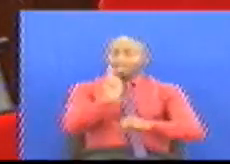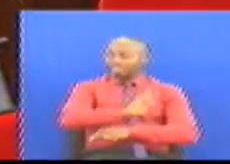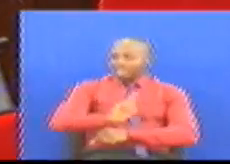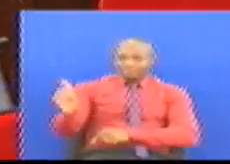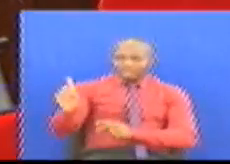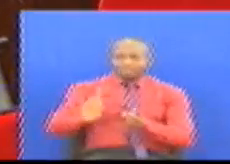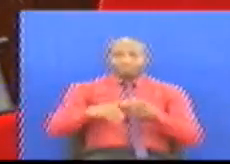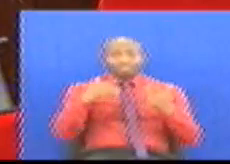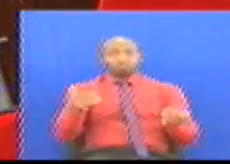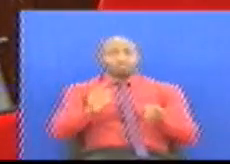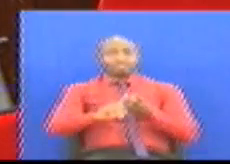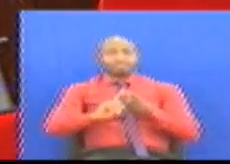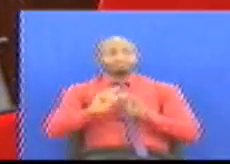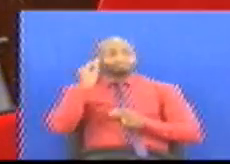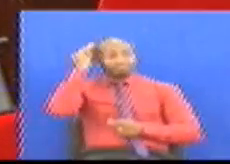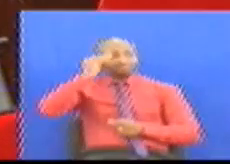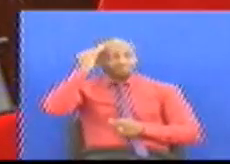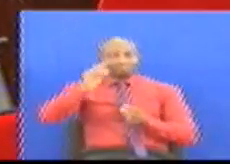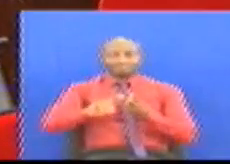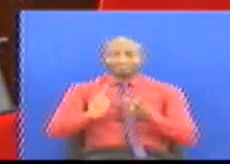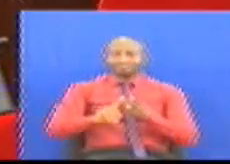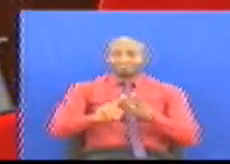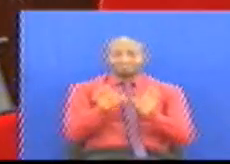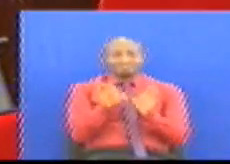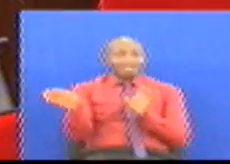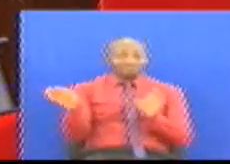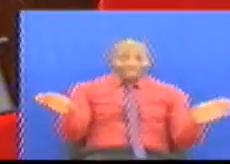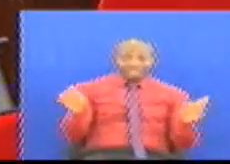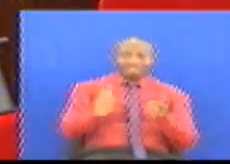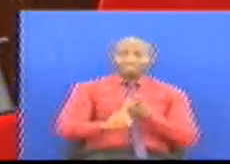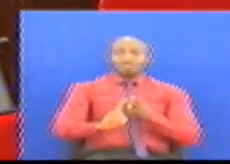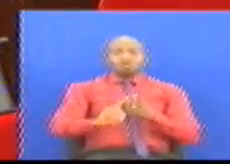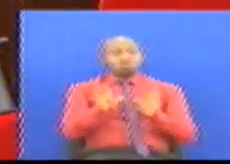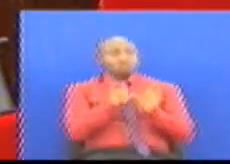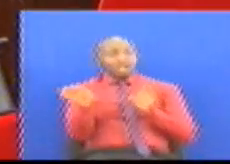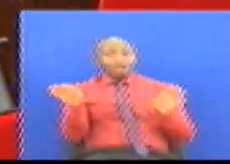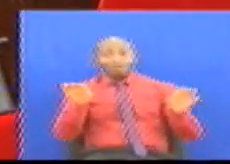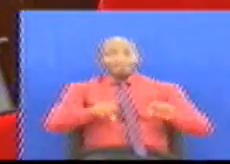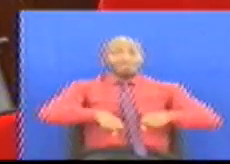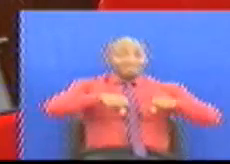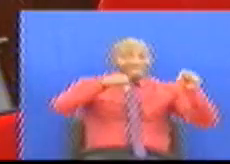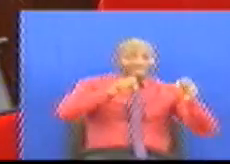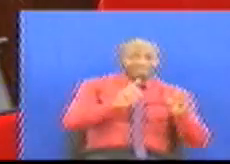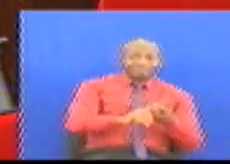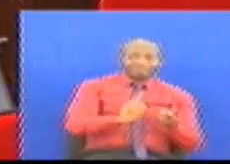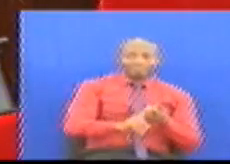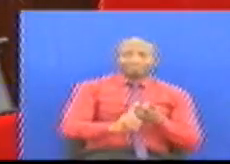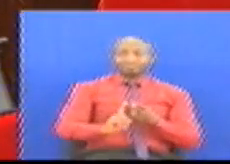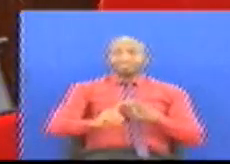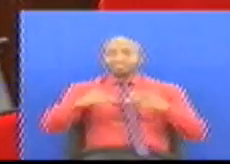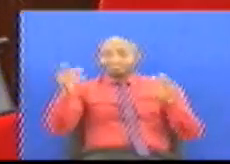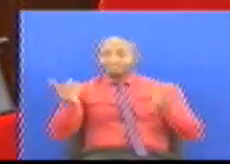kuna dhana ya decentralization by deconcentration, kuna dhana ya decentralization by